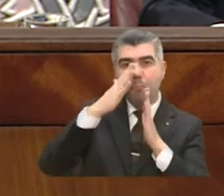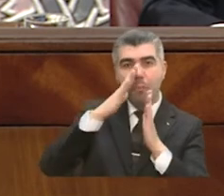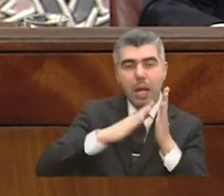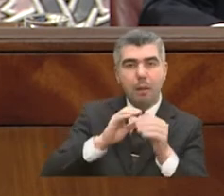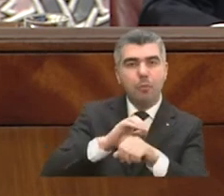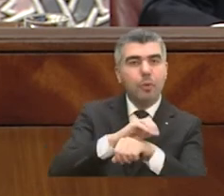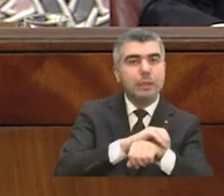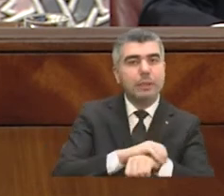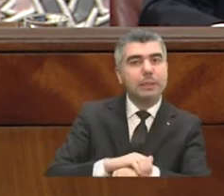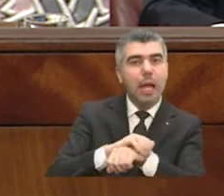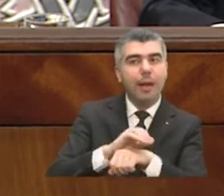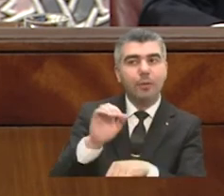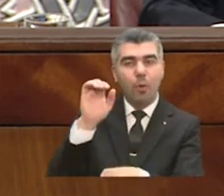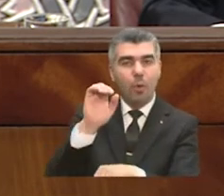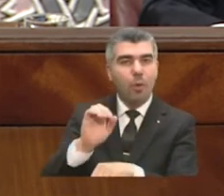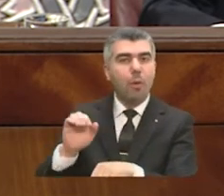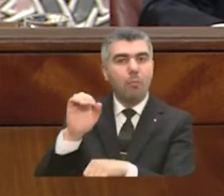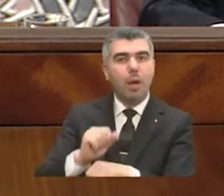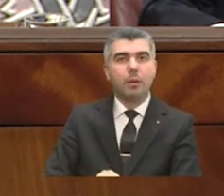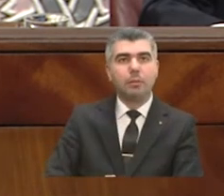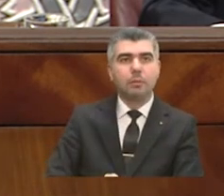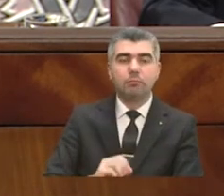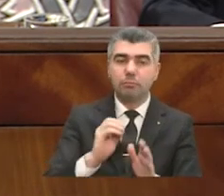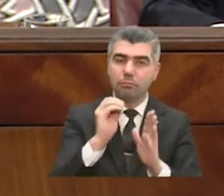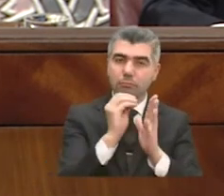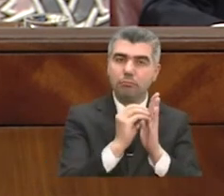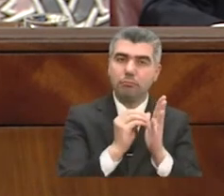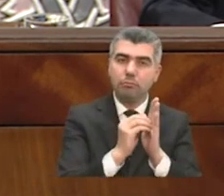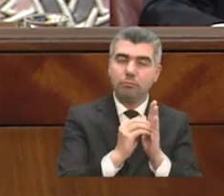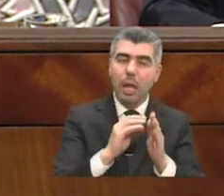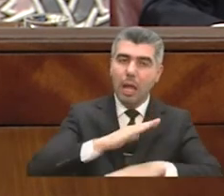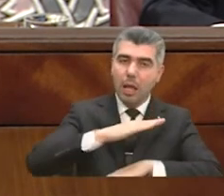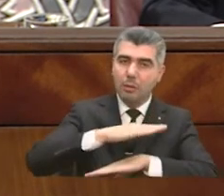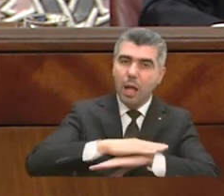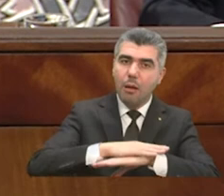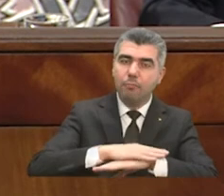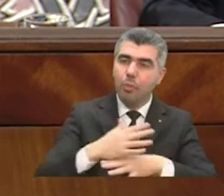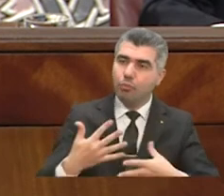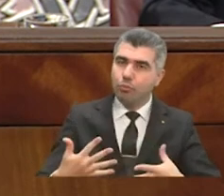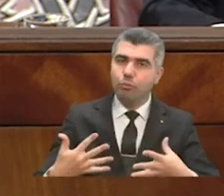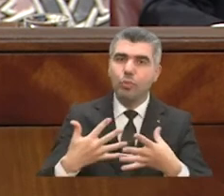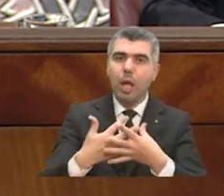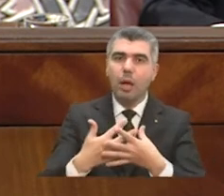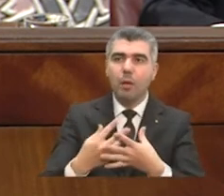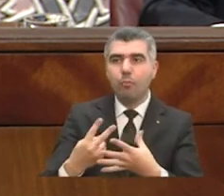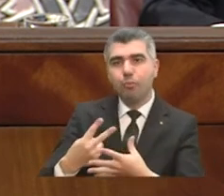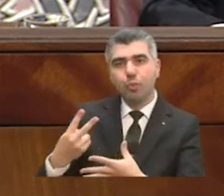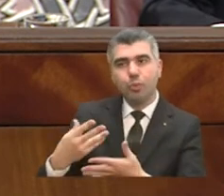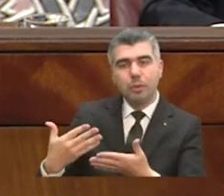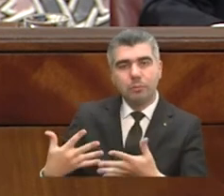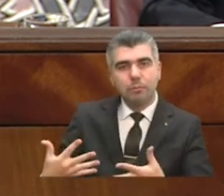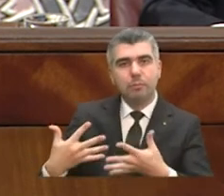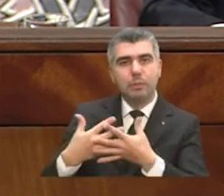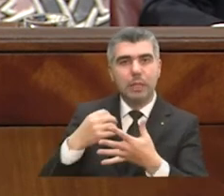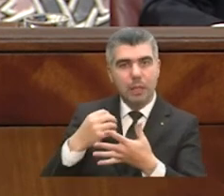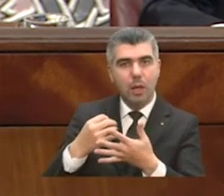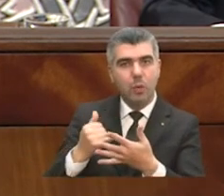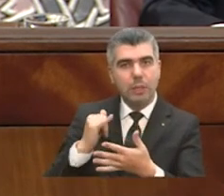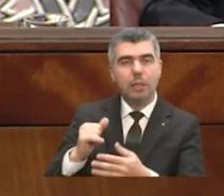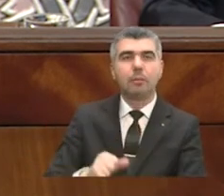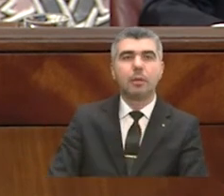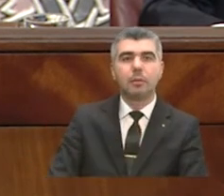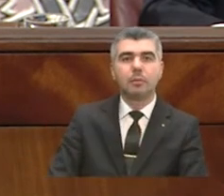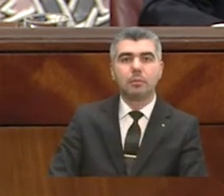le Maroc et qui porte atteinte également aux relations entre le Maroc et l'Union européenne basées sur